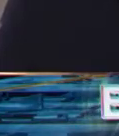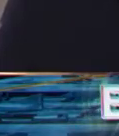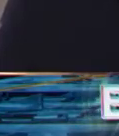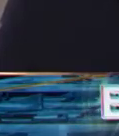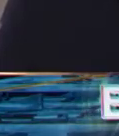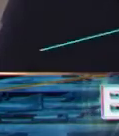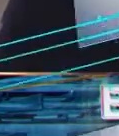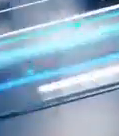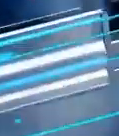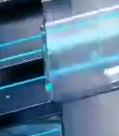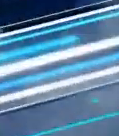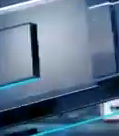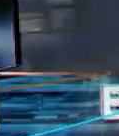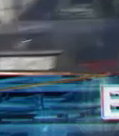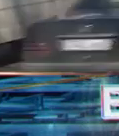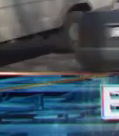келмесін.